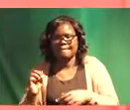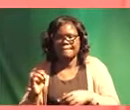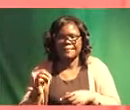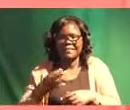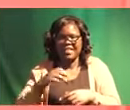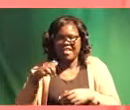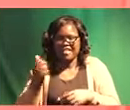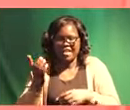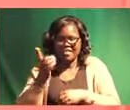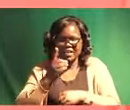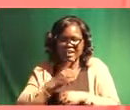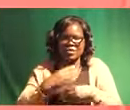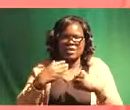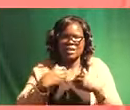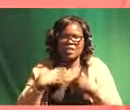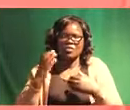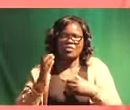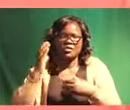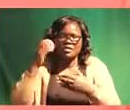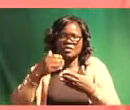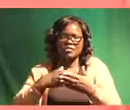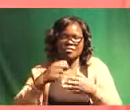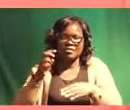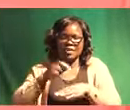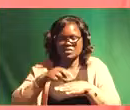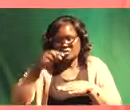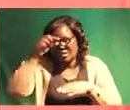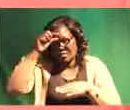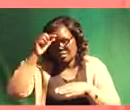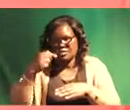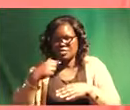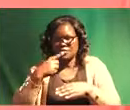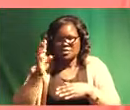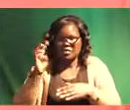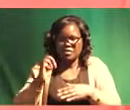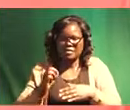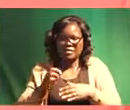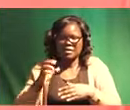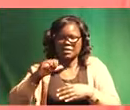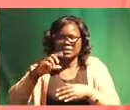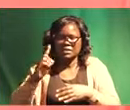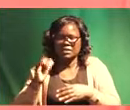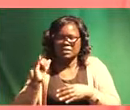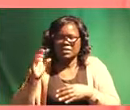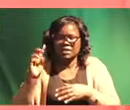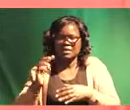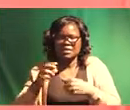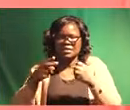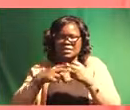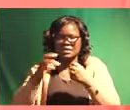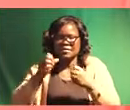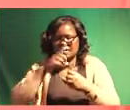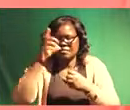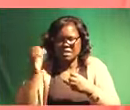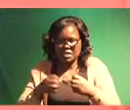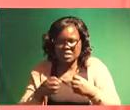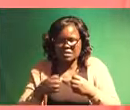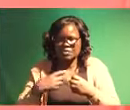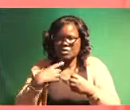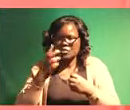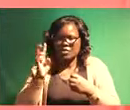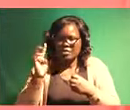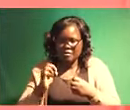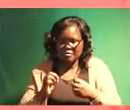The other day tulikuwa na officers kutoka national government. Tukawaambia the stadium is at 70%. Na